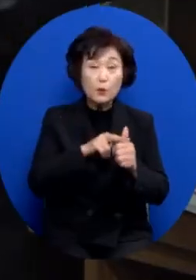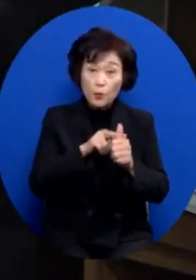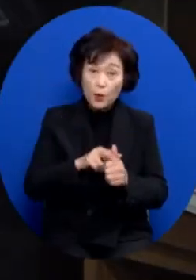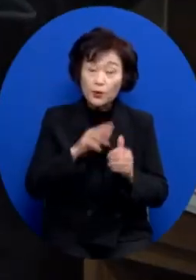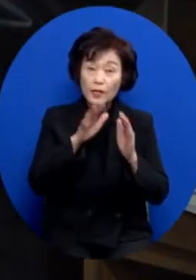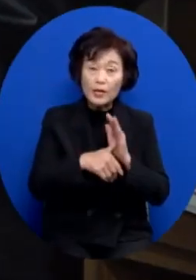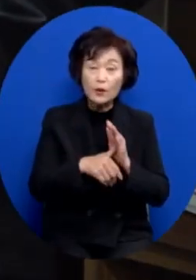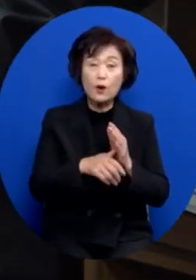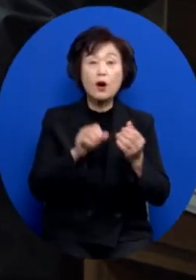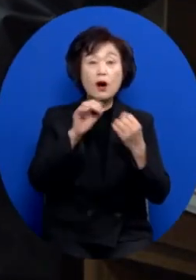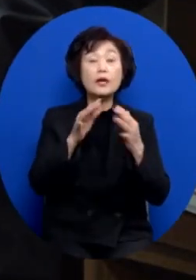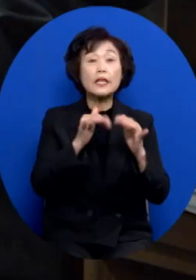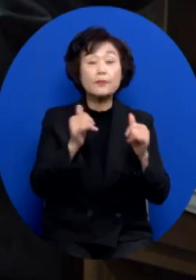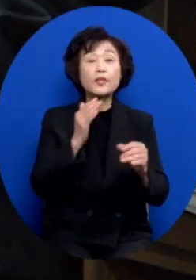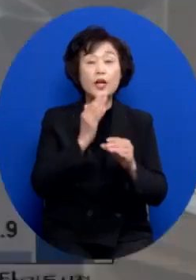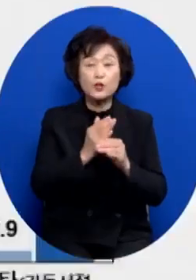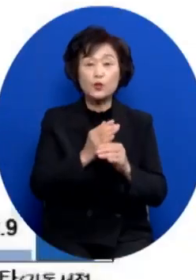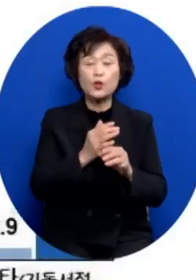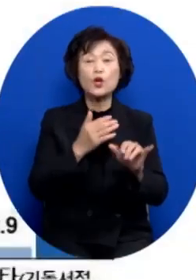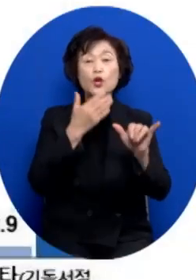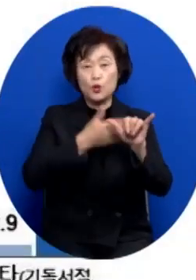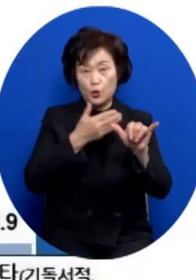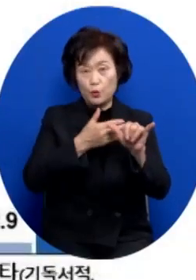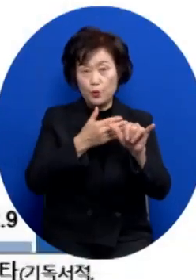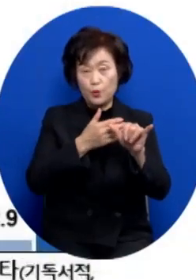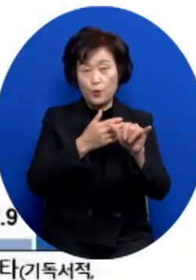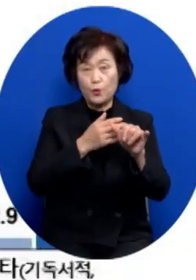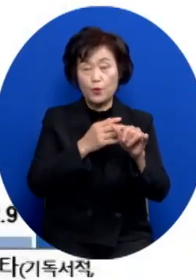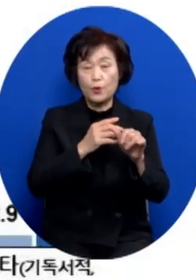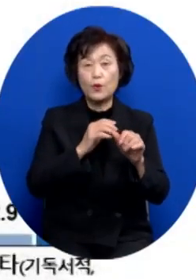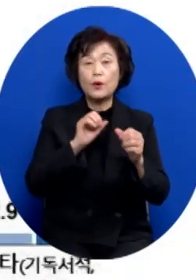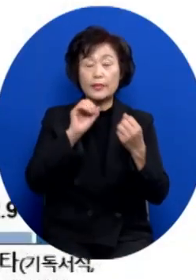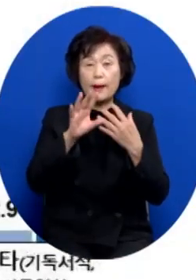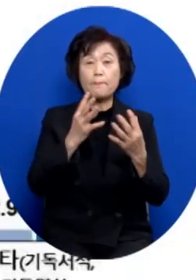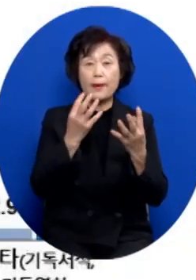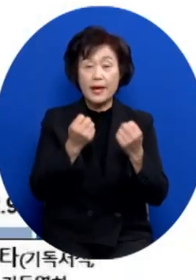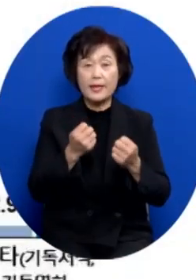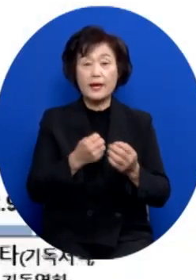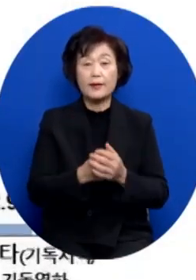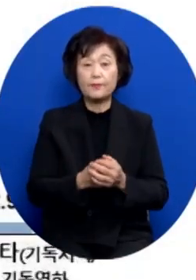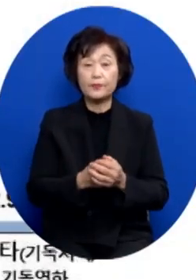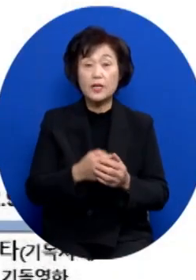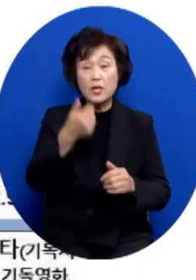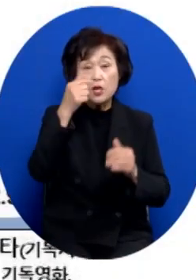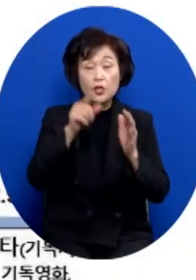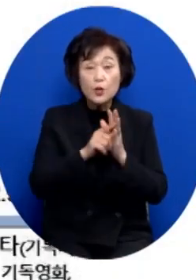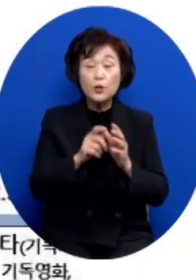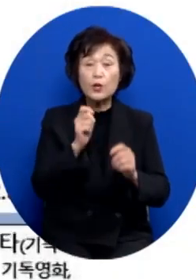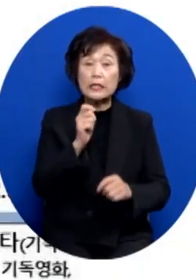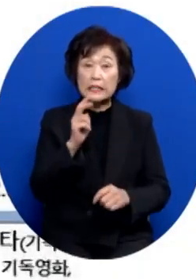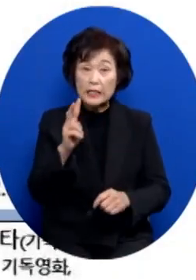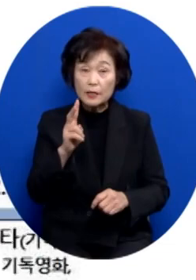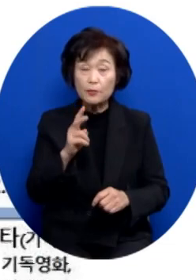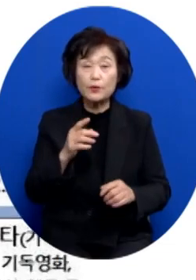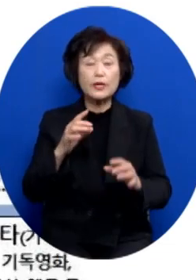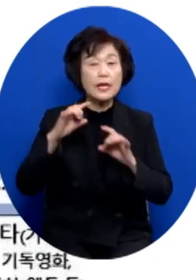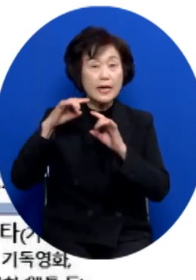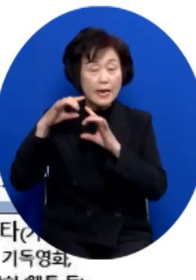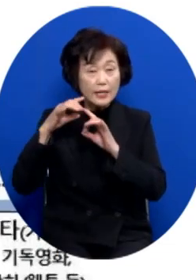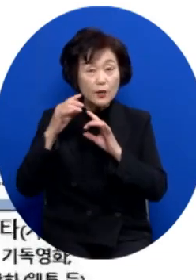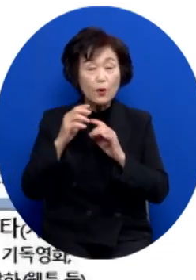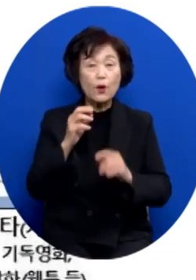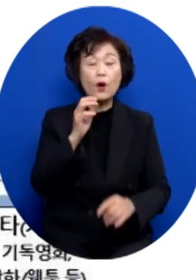응답자가 유튜브를 꼽았습니다 비중은 83.7% 기독교 TV 기독교 라디오